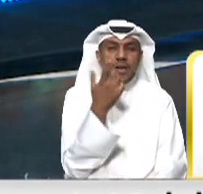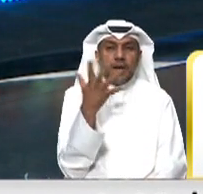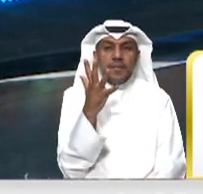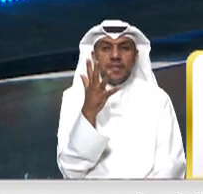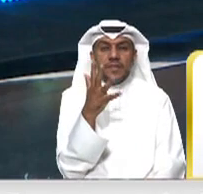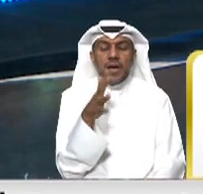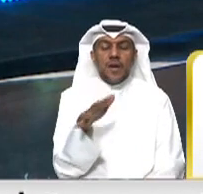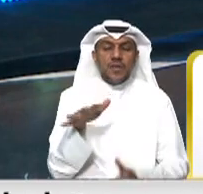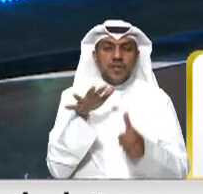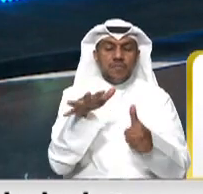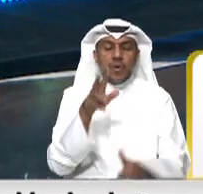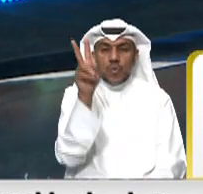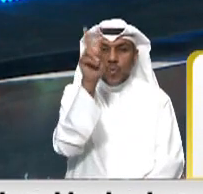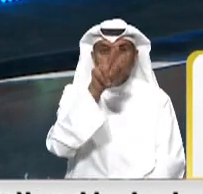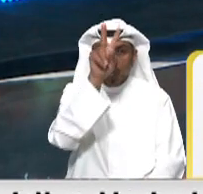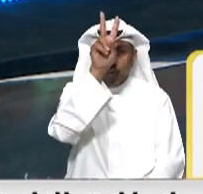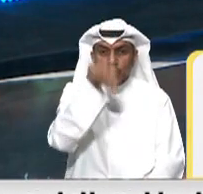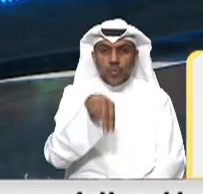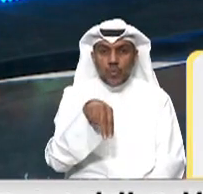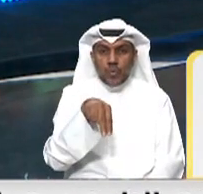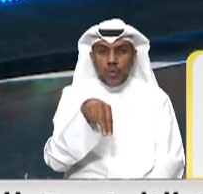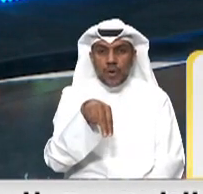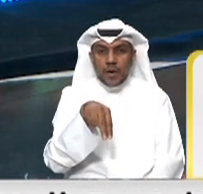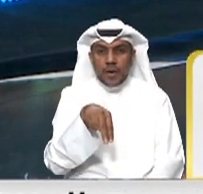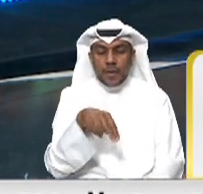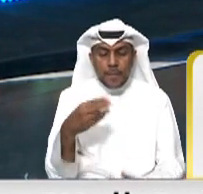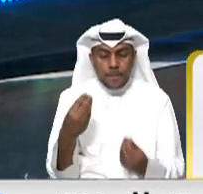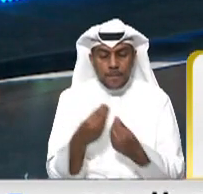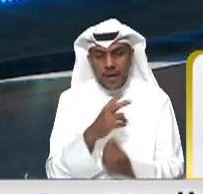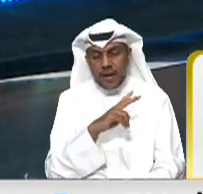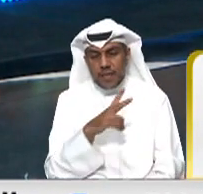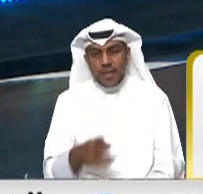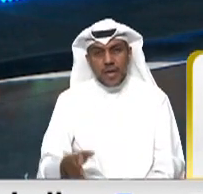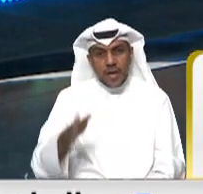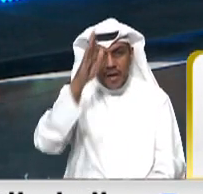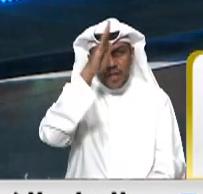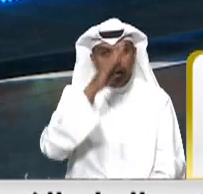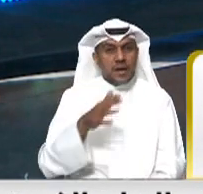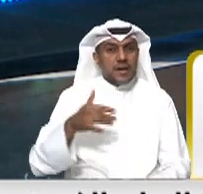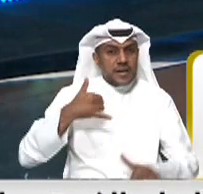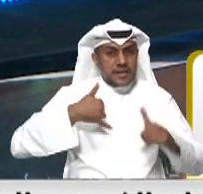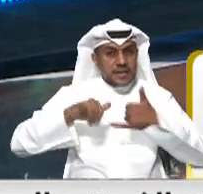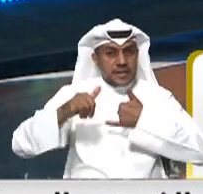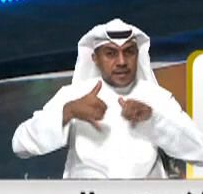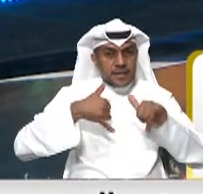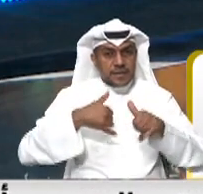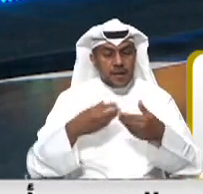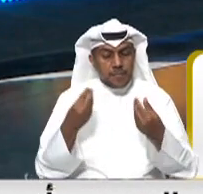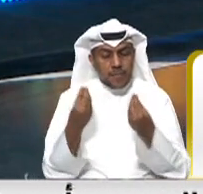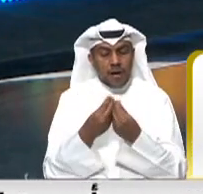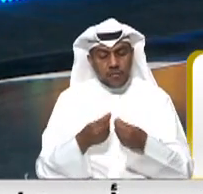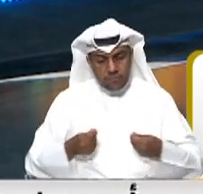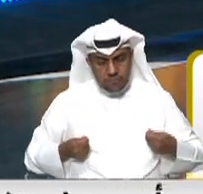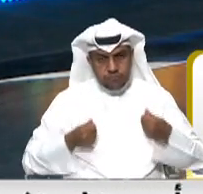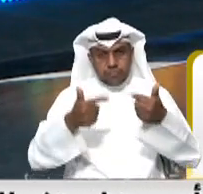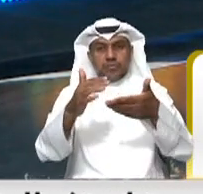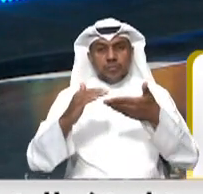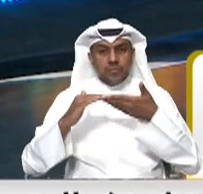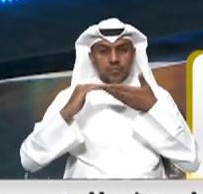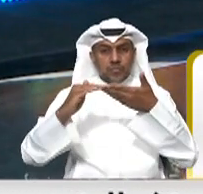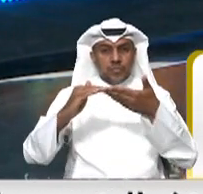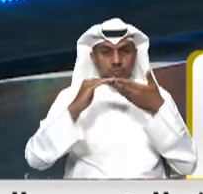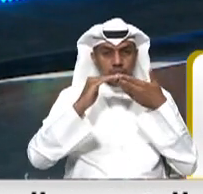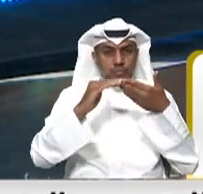115 مليون دولار بعد التحاق دول أخرى مثل العراق والجزائر بقائمة الممولين عبر تقديم